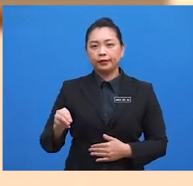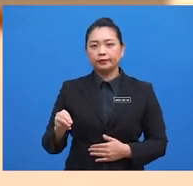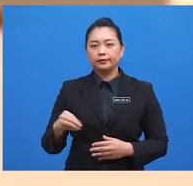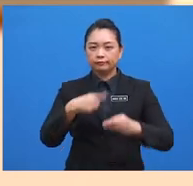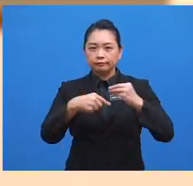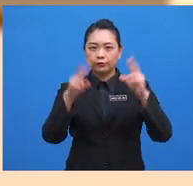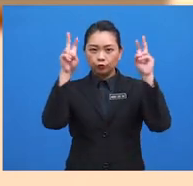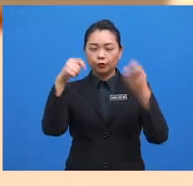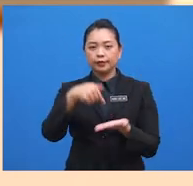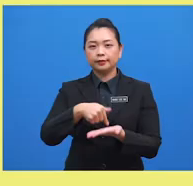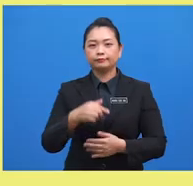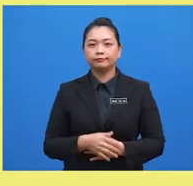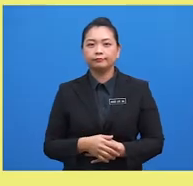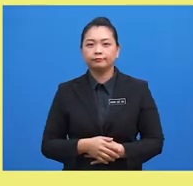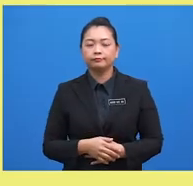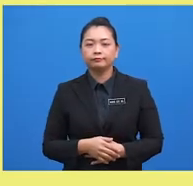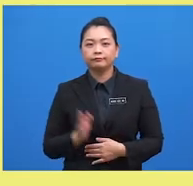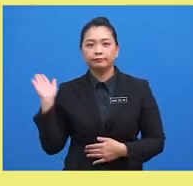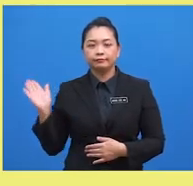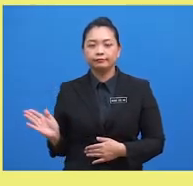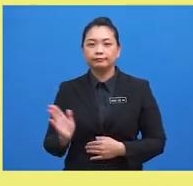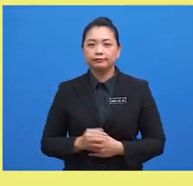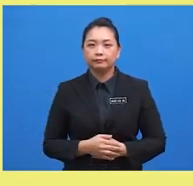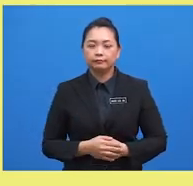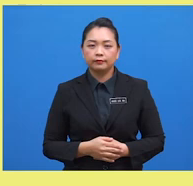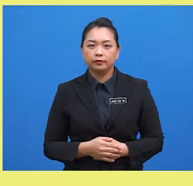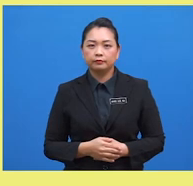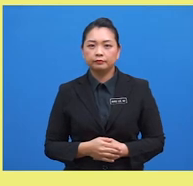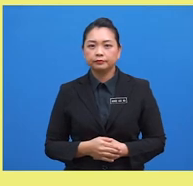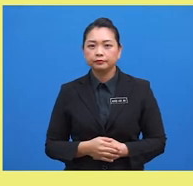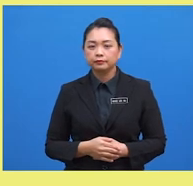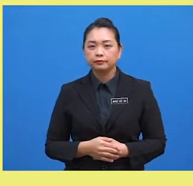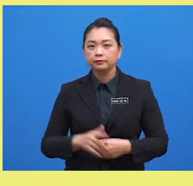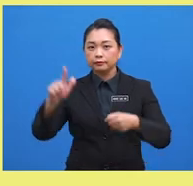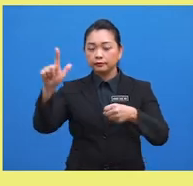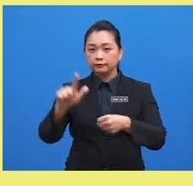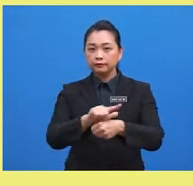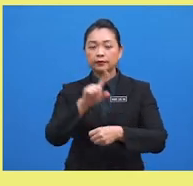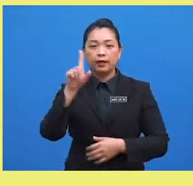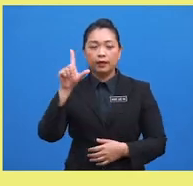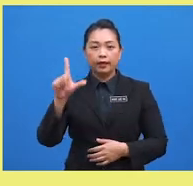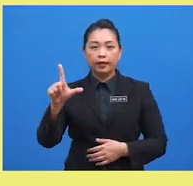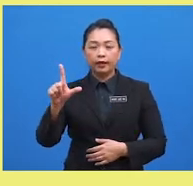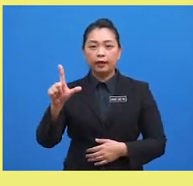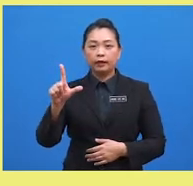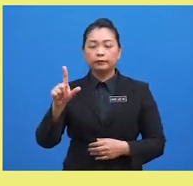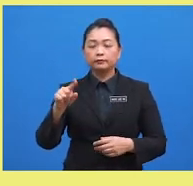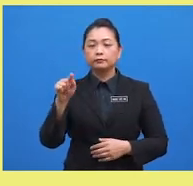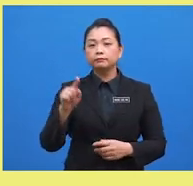murid-murid tentang topik ini. Soalan 1. Pelengkap L persilangan